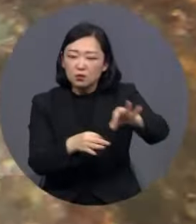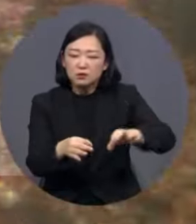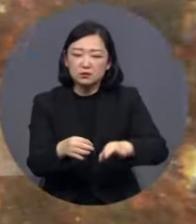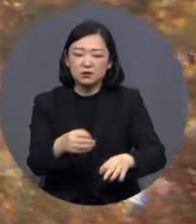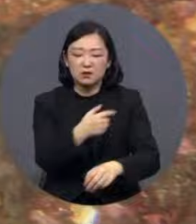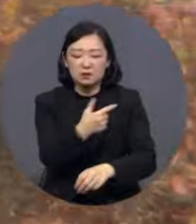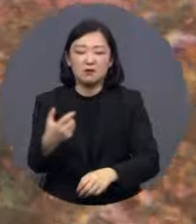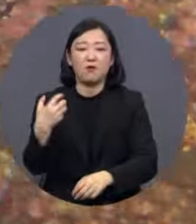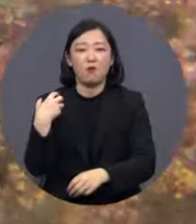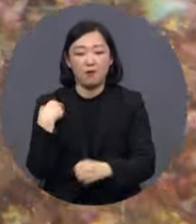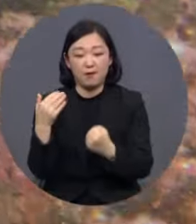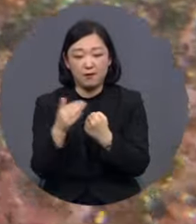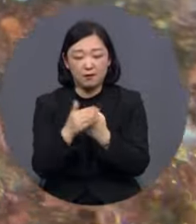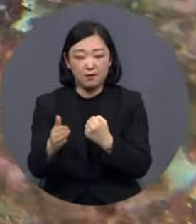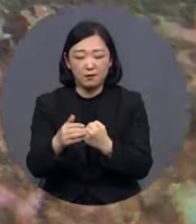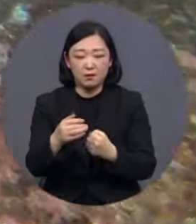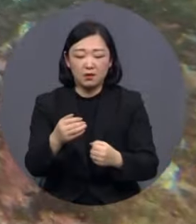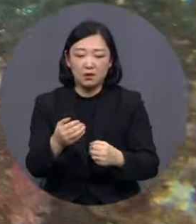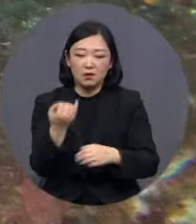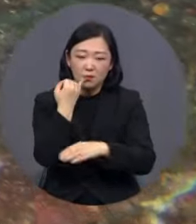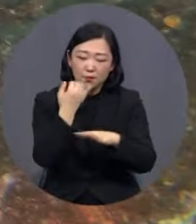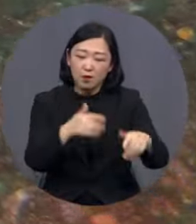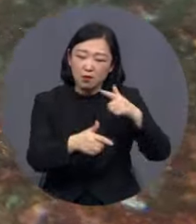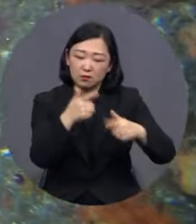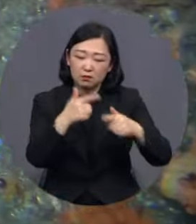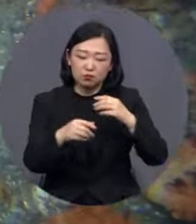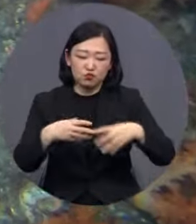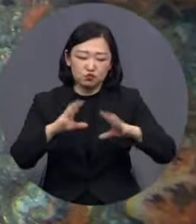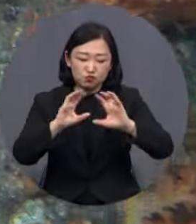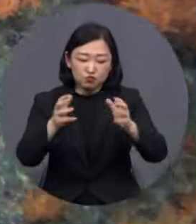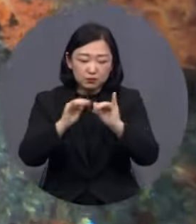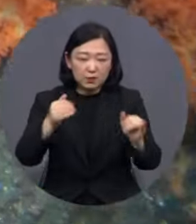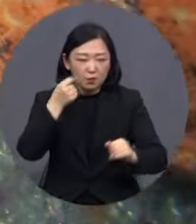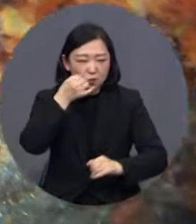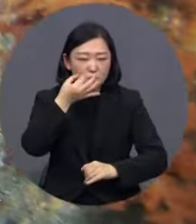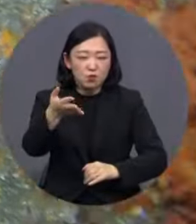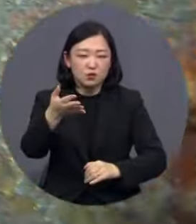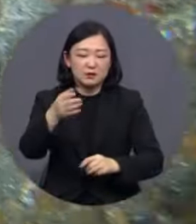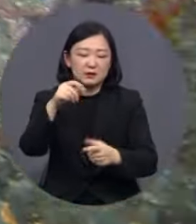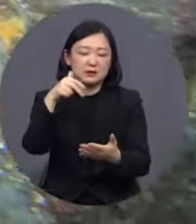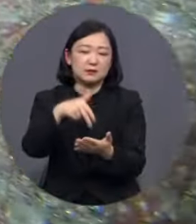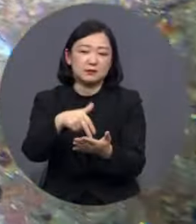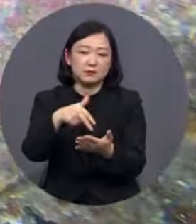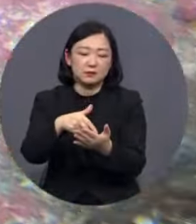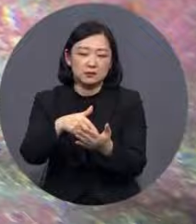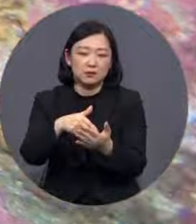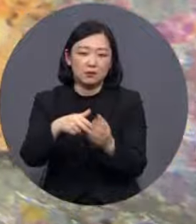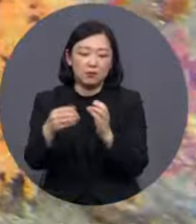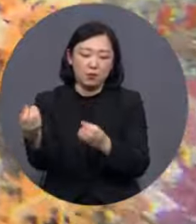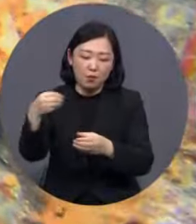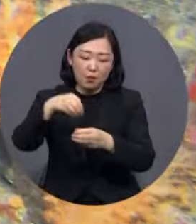차지하며 연산호 국민들에게 보여줄 수 있는 점을 고려해야 한다는 의견을